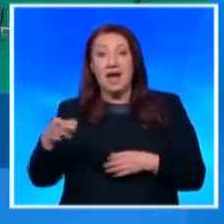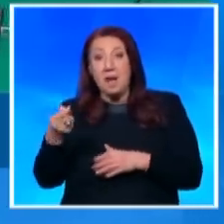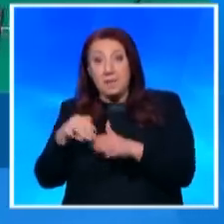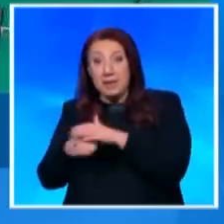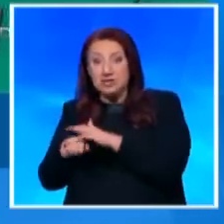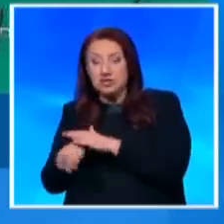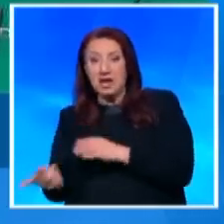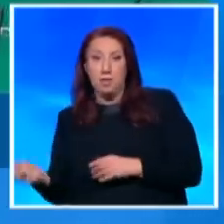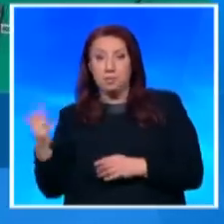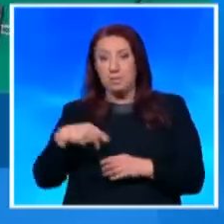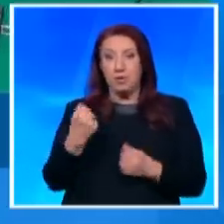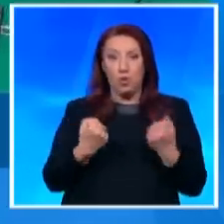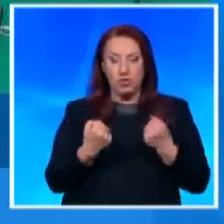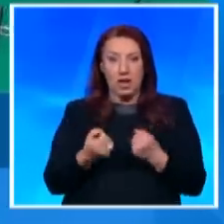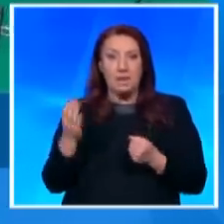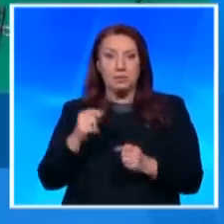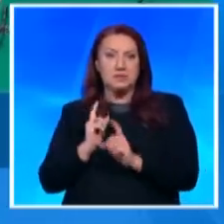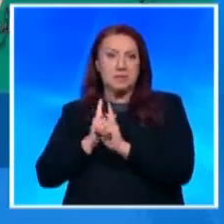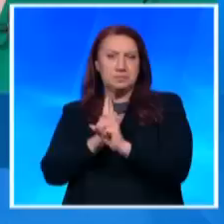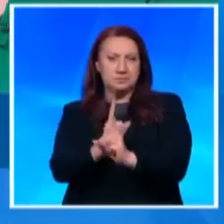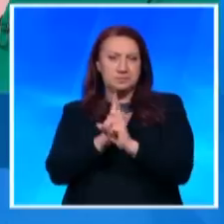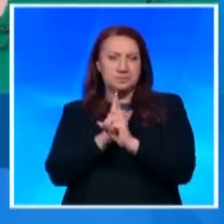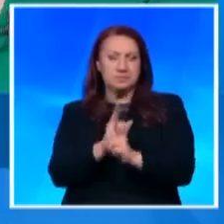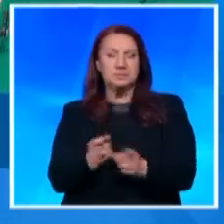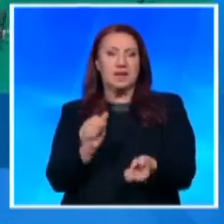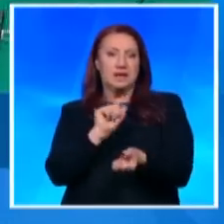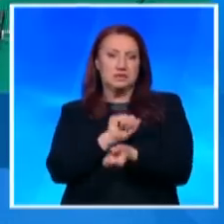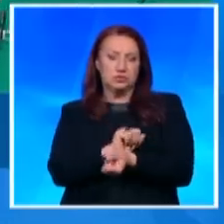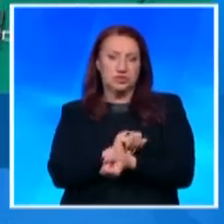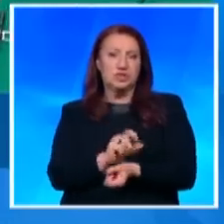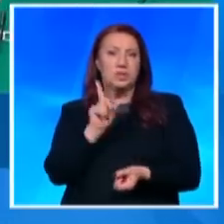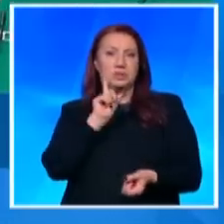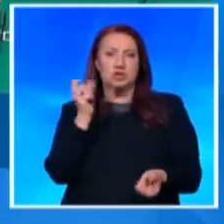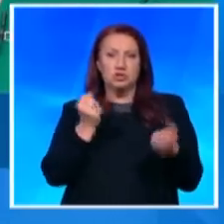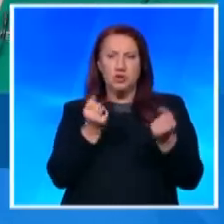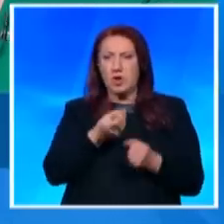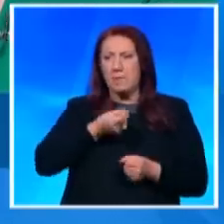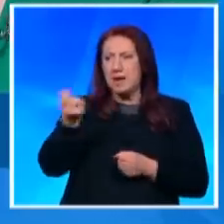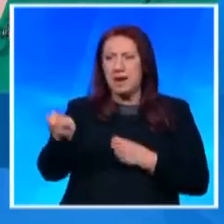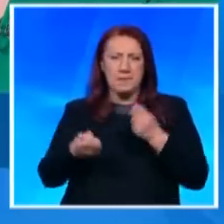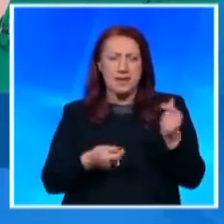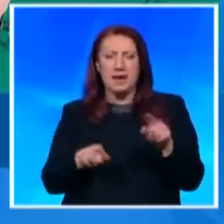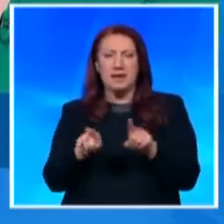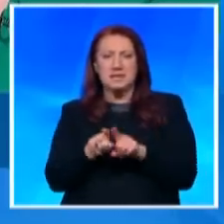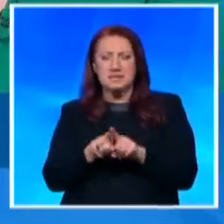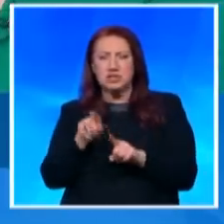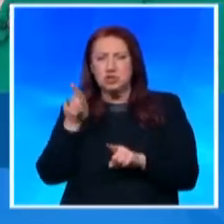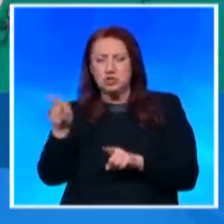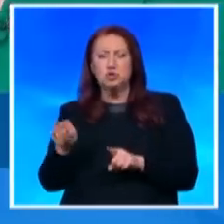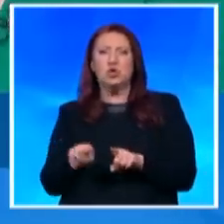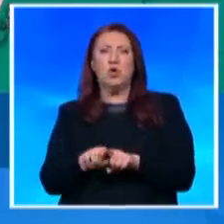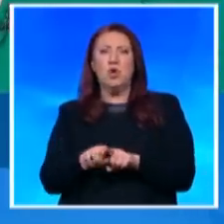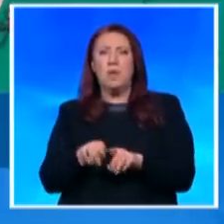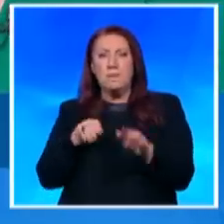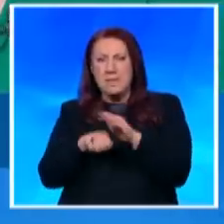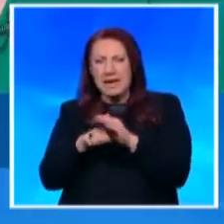последвалата гонка са арестувани. Каналджията и част от мигрантите се разбягали и опитали да се скрият под паркиран в гаража микробус,